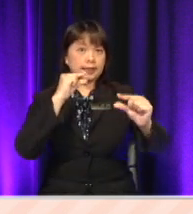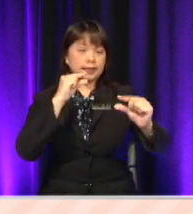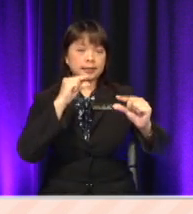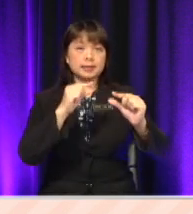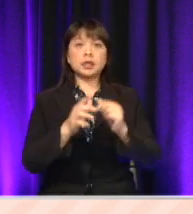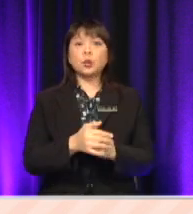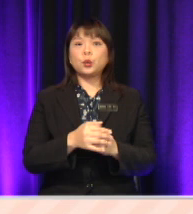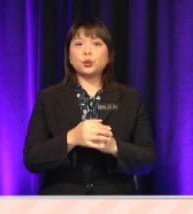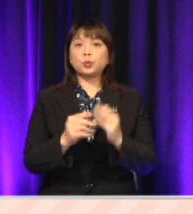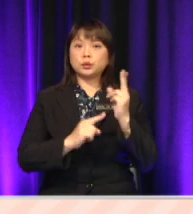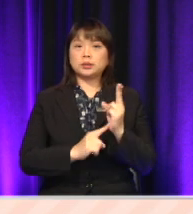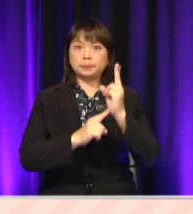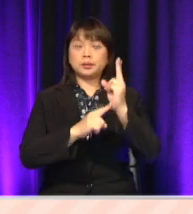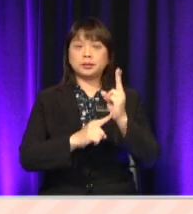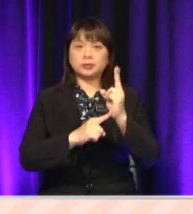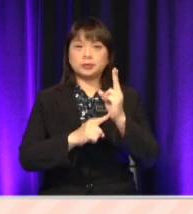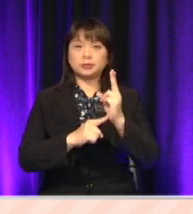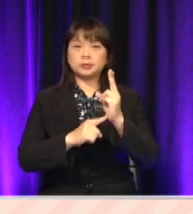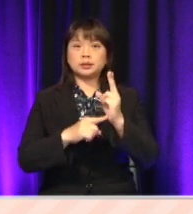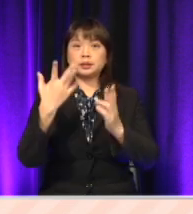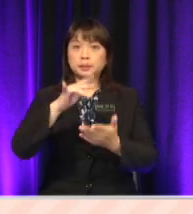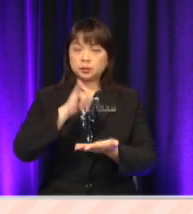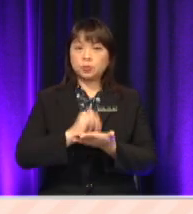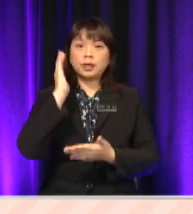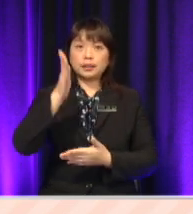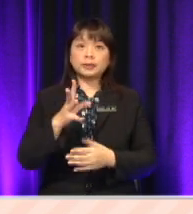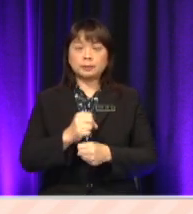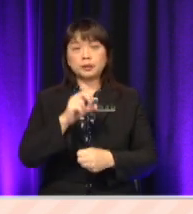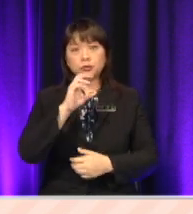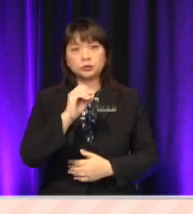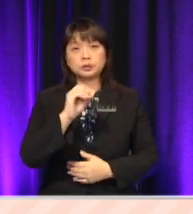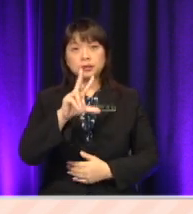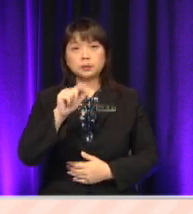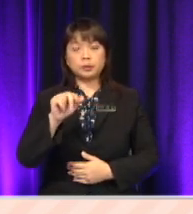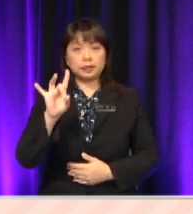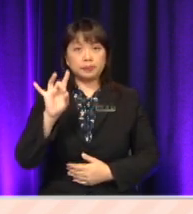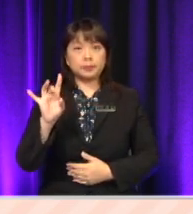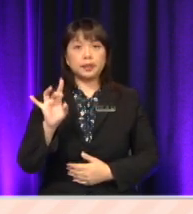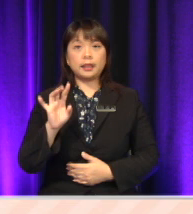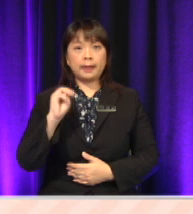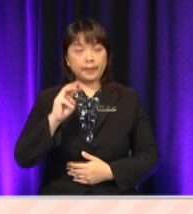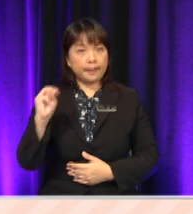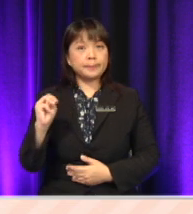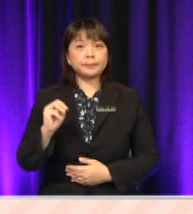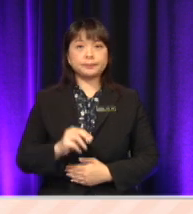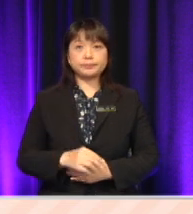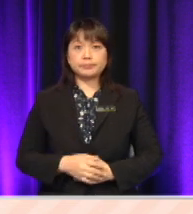Campur, kita dapat 3.88 mm. Tolok skru mikrometer diukur dalam mm.